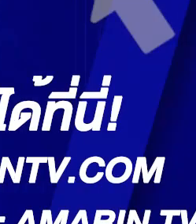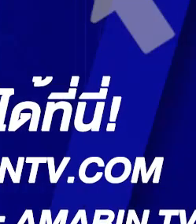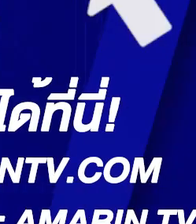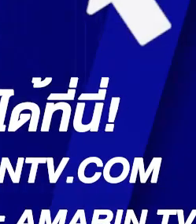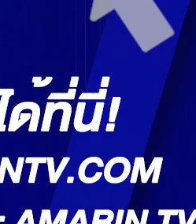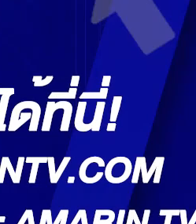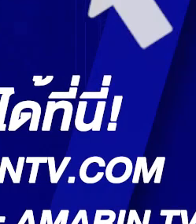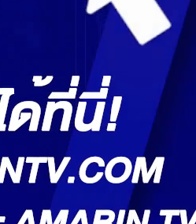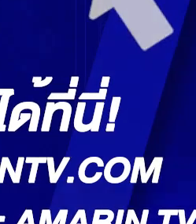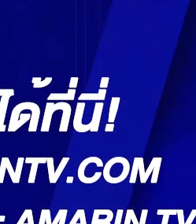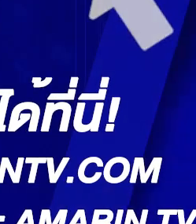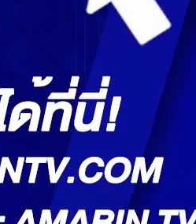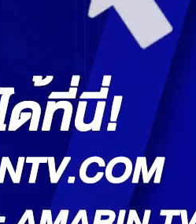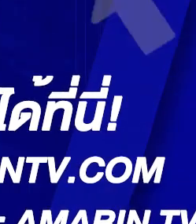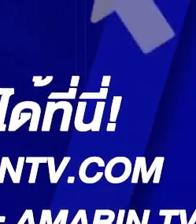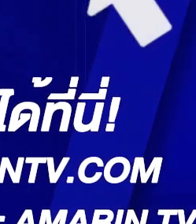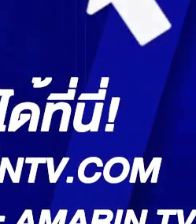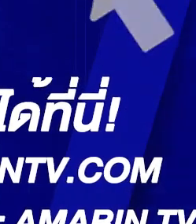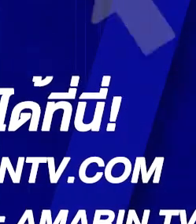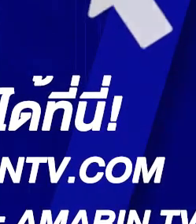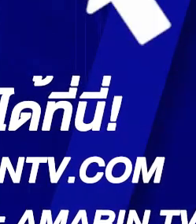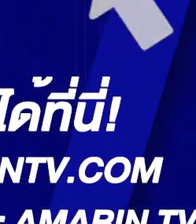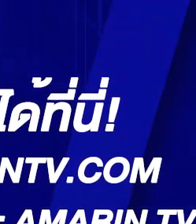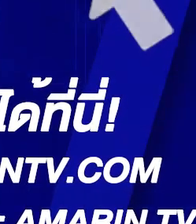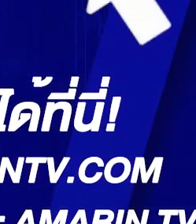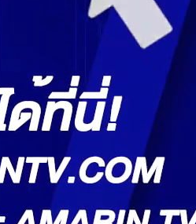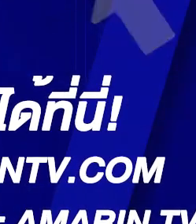ฝากติดตามข่าวเที่ยงอมรินทร์ทีวีทุกวันตั้ง